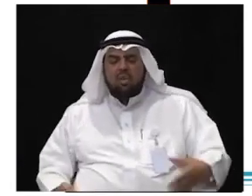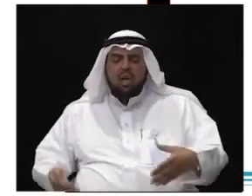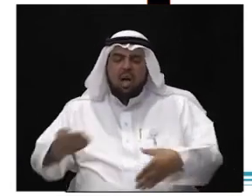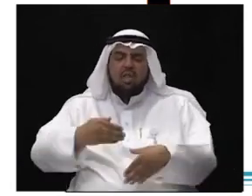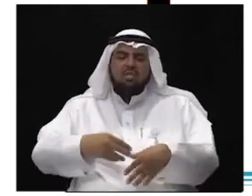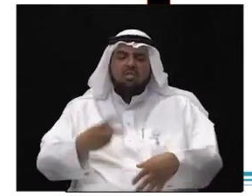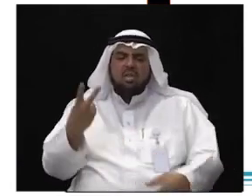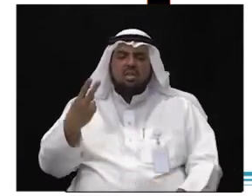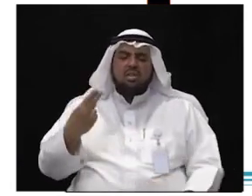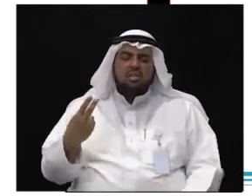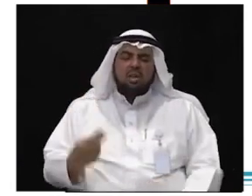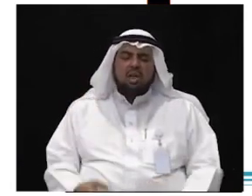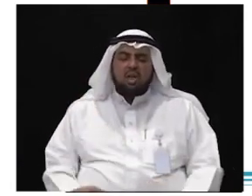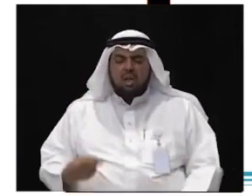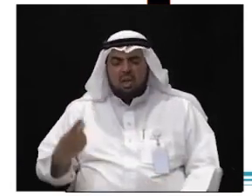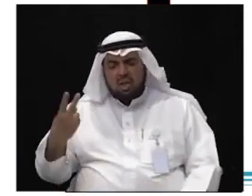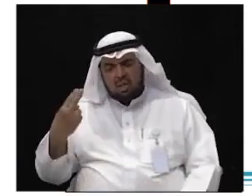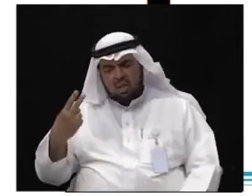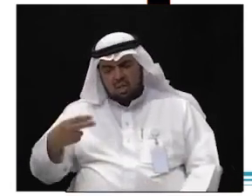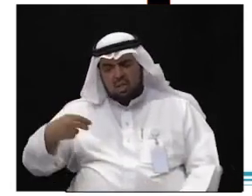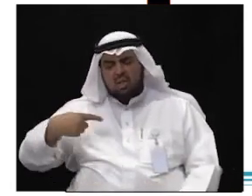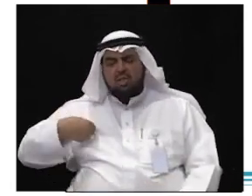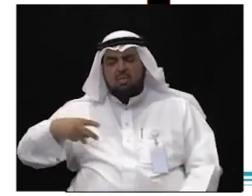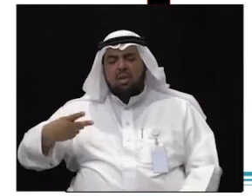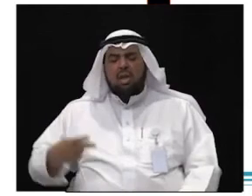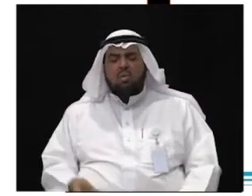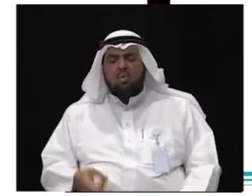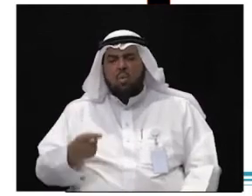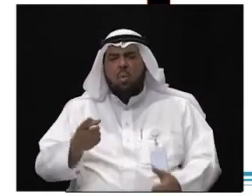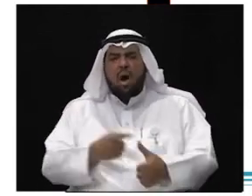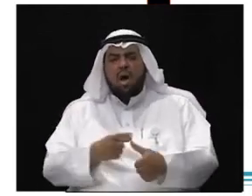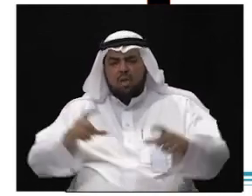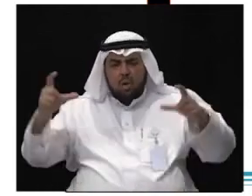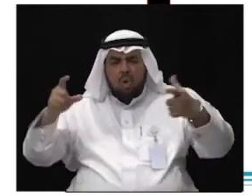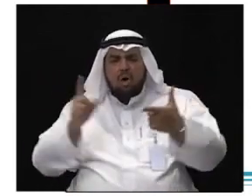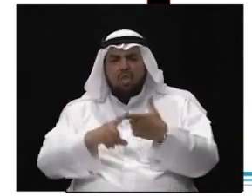ليبل، واحدة للعنوان وأخرى لنص الدعاء،